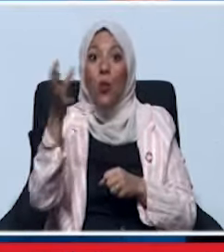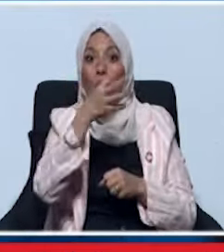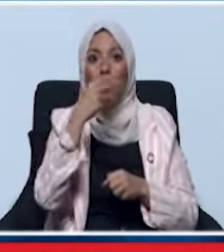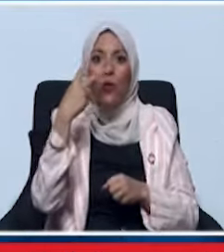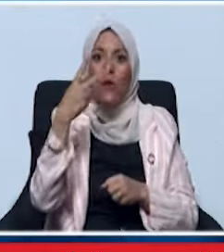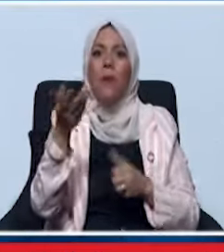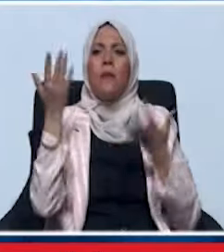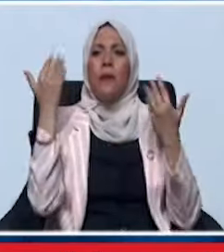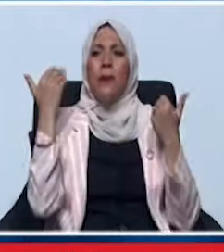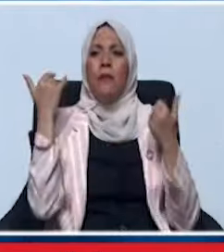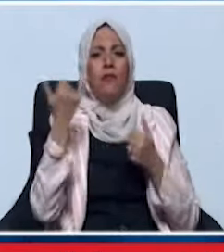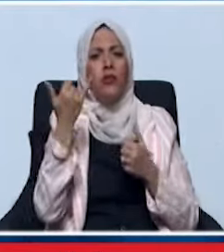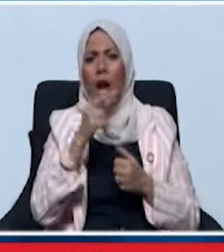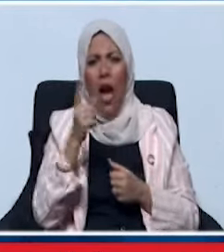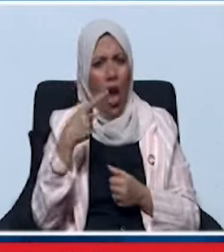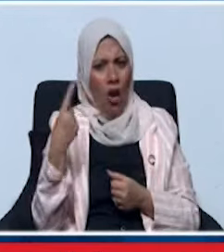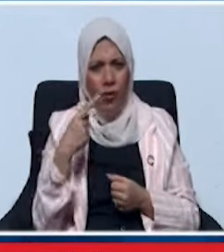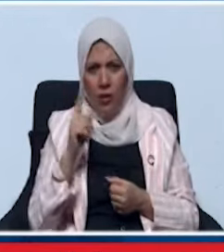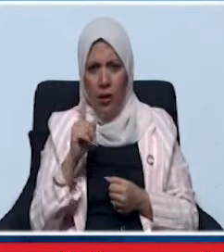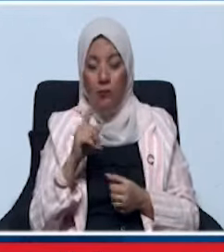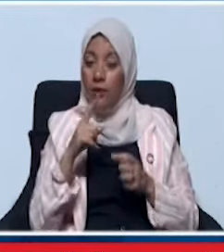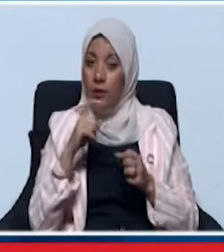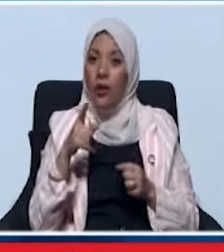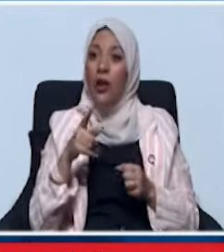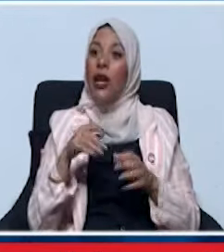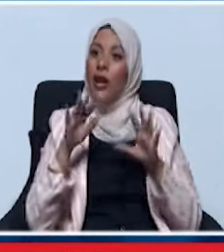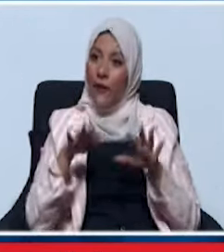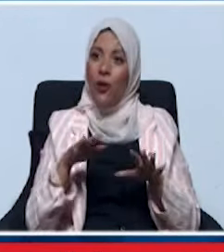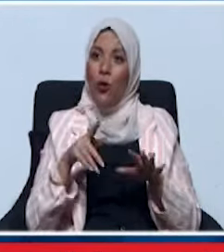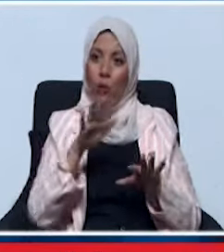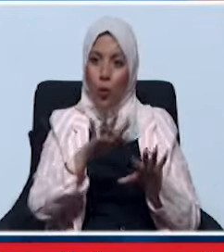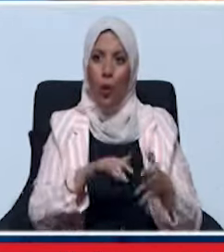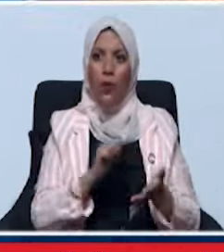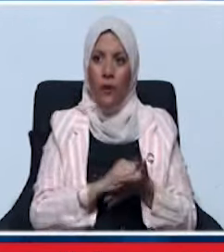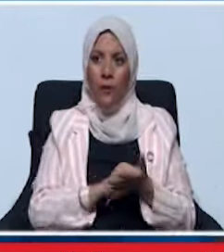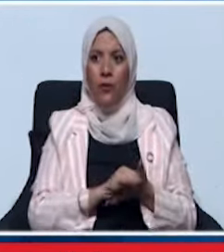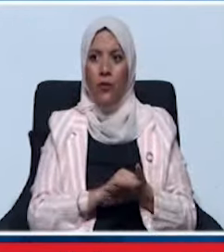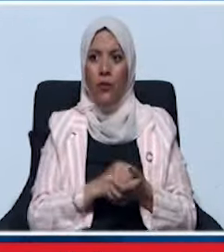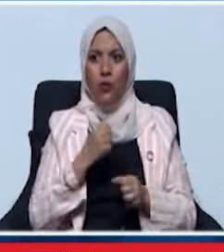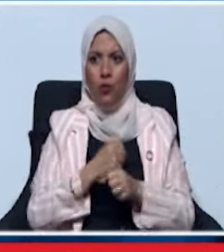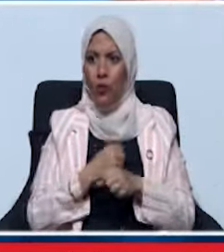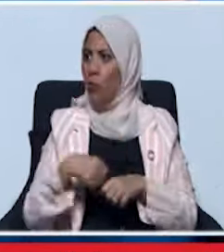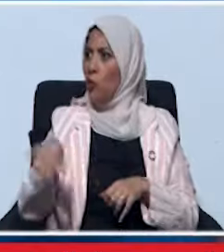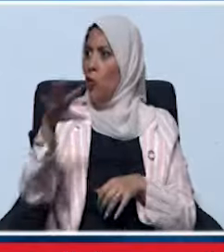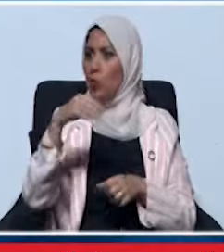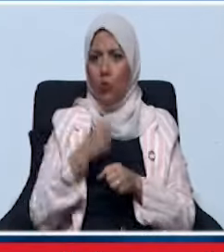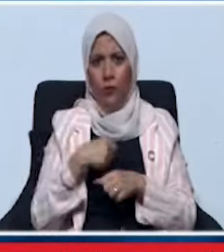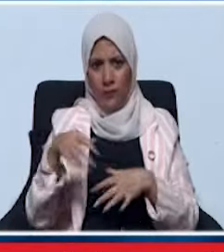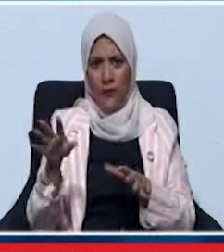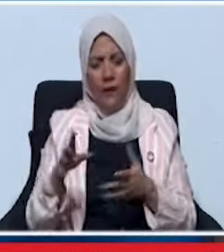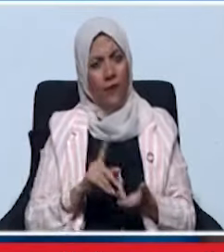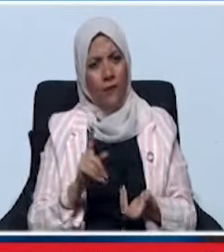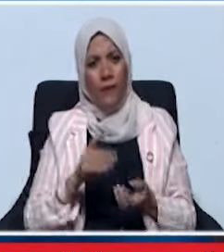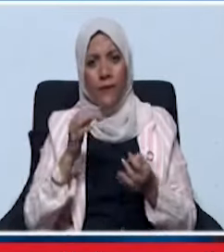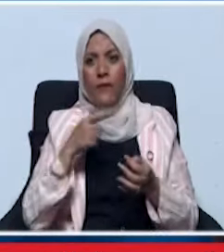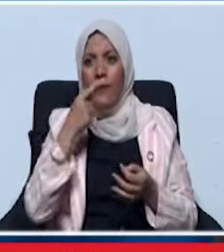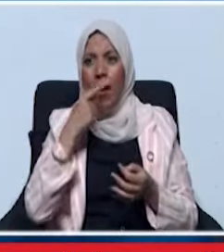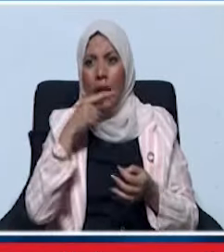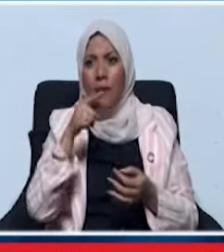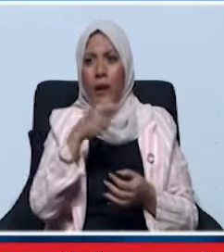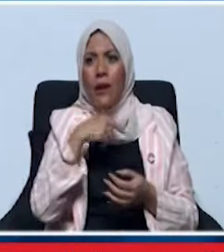عادي. لما تقابلني واحده تقول لي يعني ينفع كده تقعدوا انتوا في البيت وتسيبوا لنا اللي حاصل ده، ينفع كده؟ فكان الكلام ده